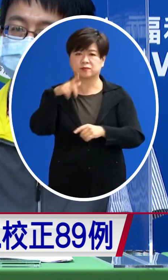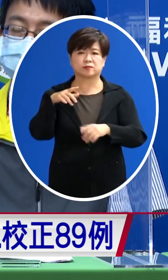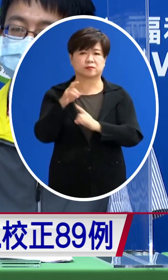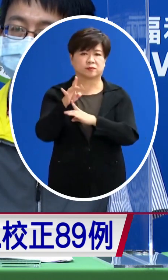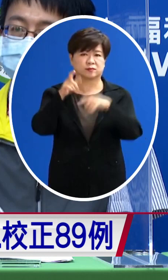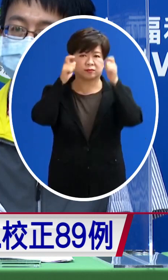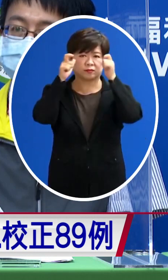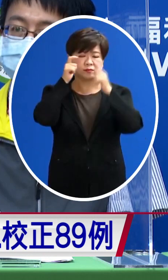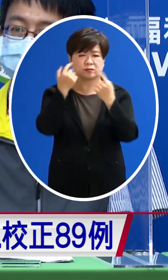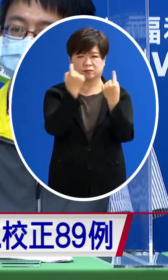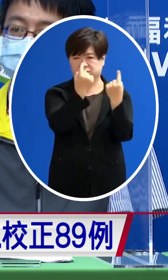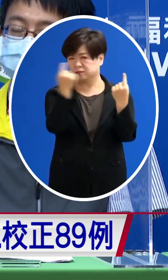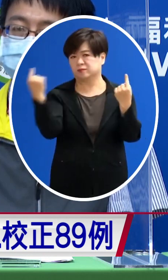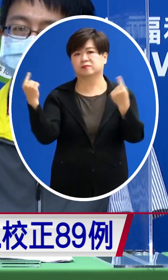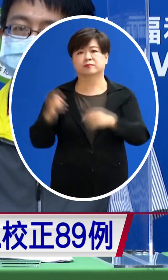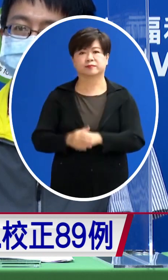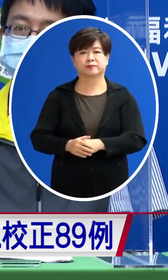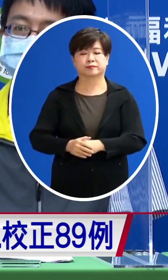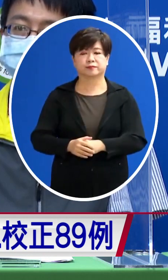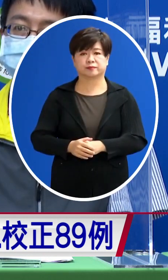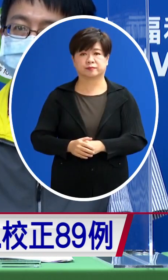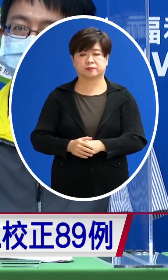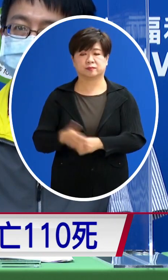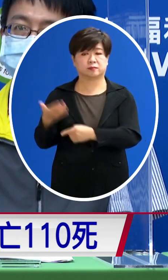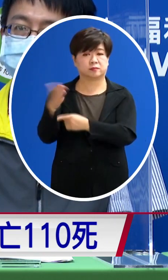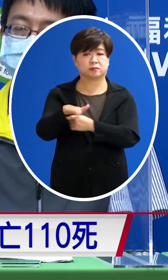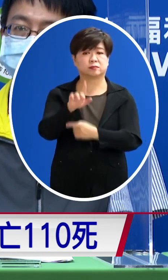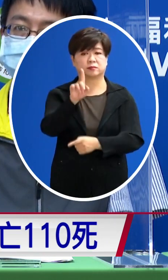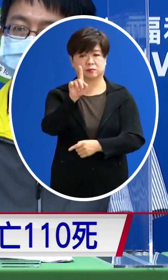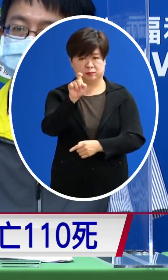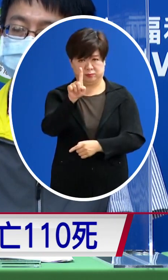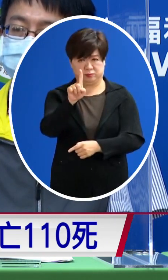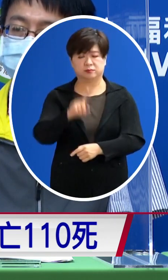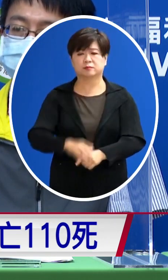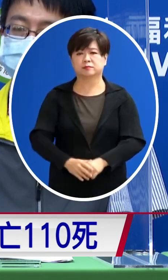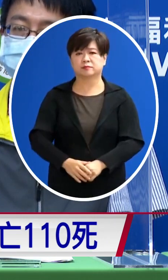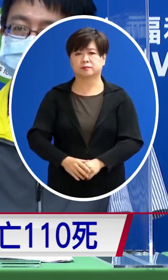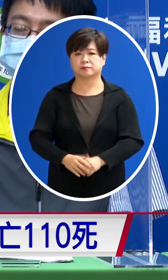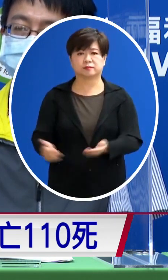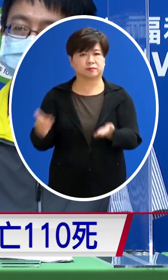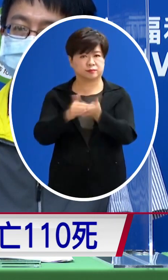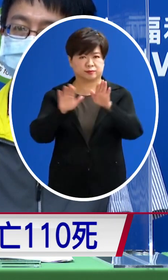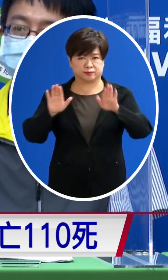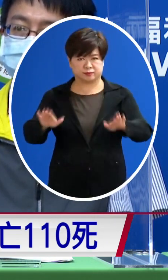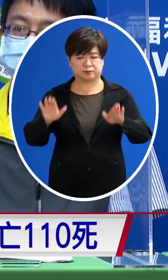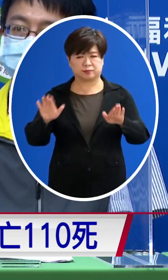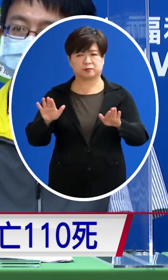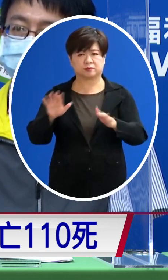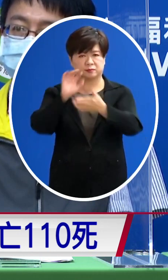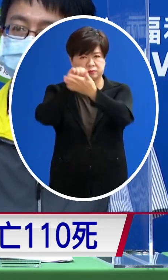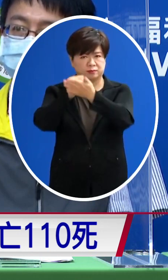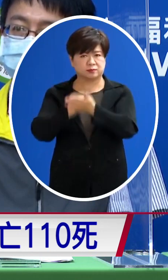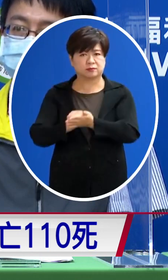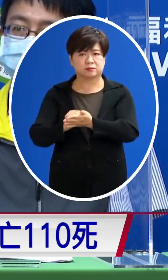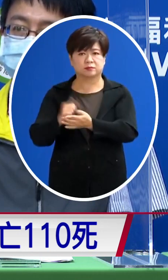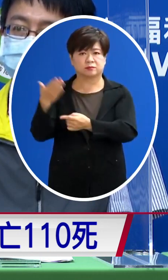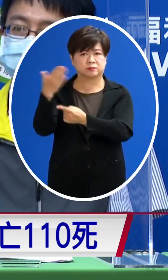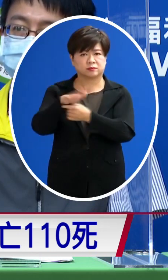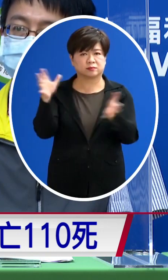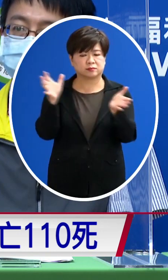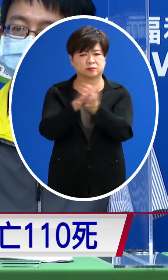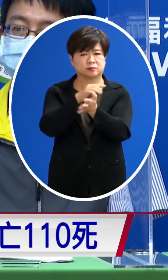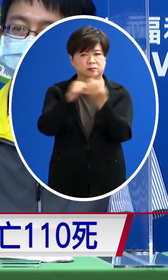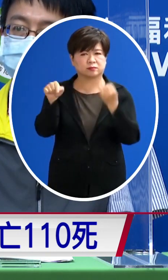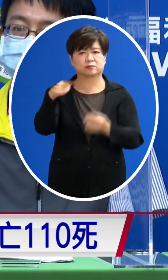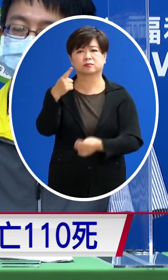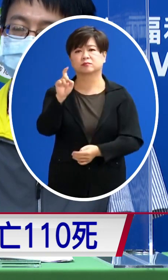1例。好，那总共有11例的死亡，哈，总共有11例的死亡，到现在目前为止，总共死亡的是